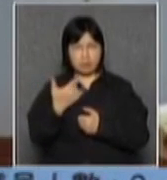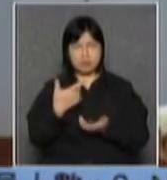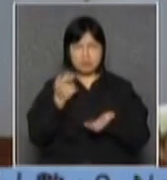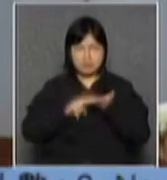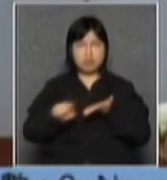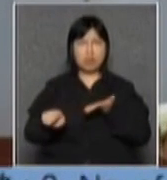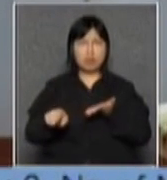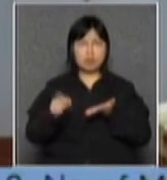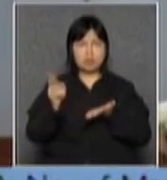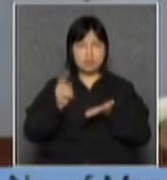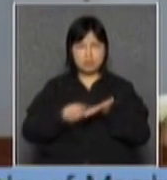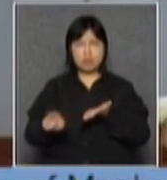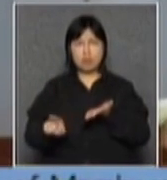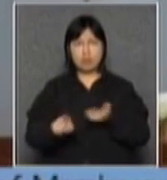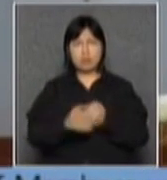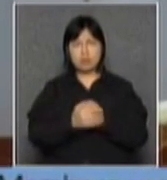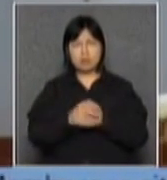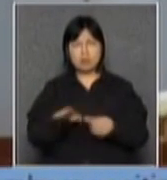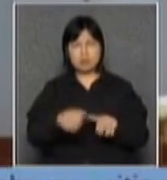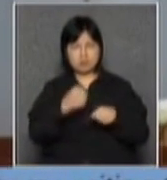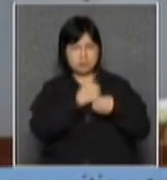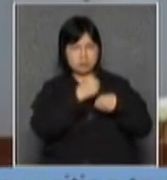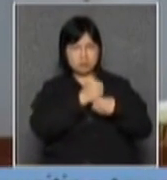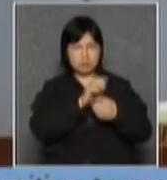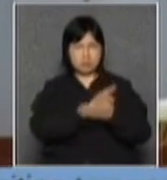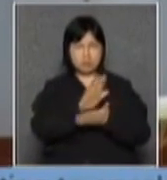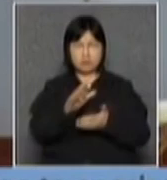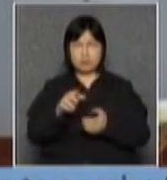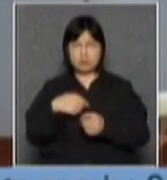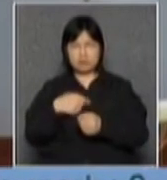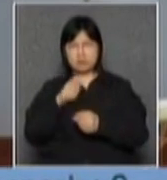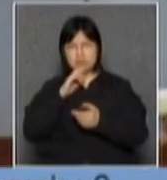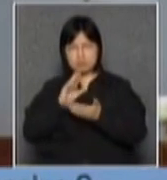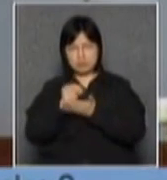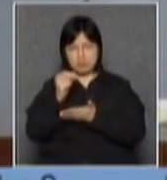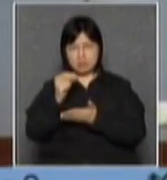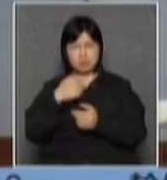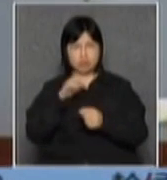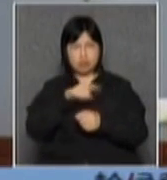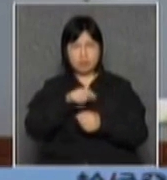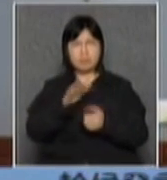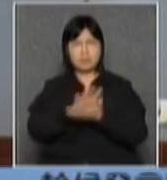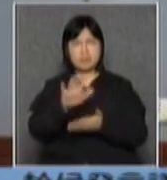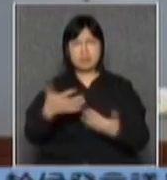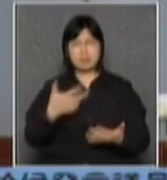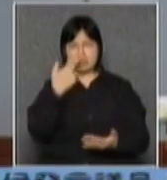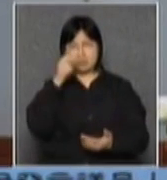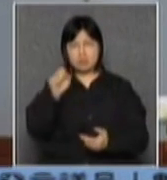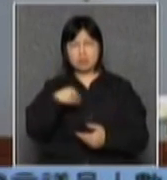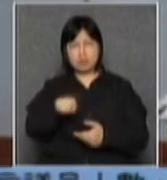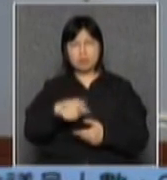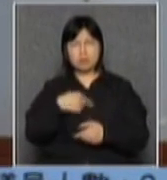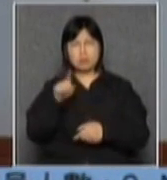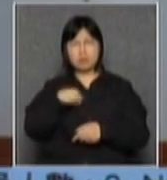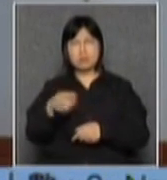點信佢呢？係咪上任7年錯咗5年， 今年都仲係錯，不過錯少啲咁